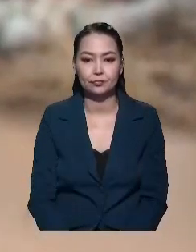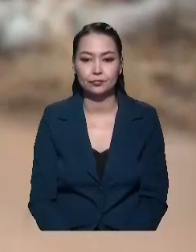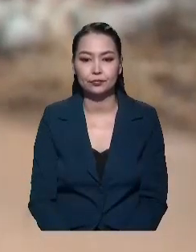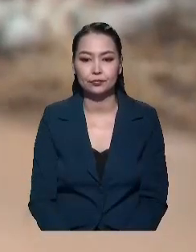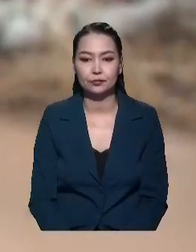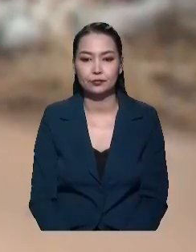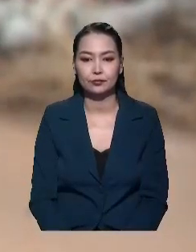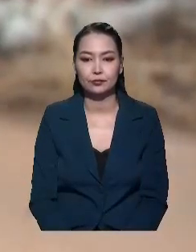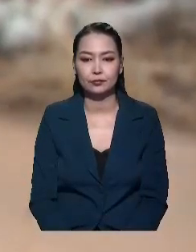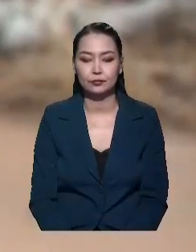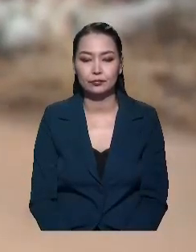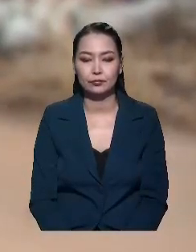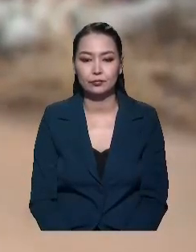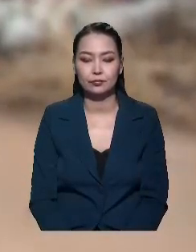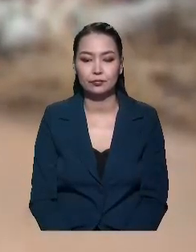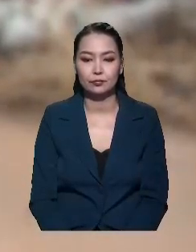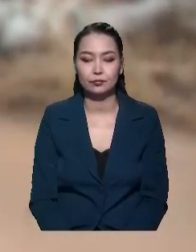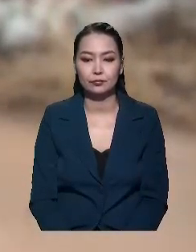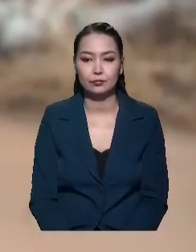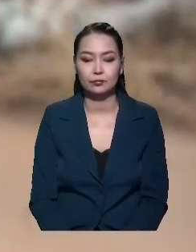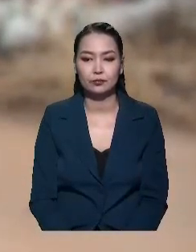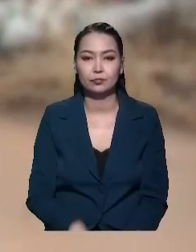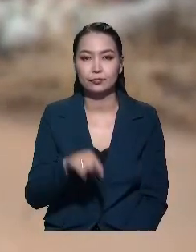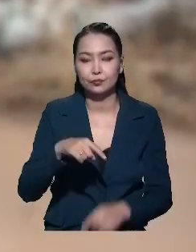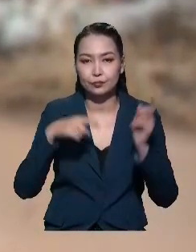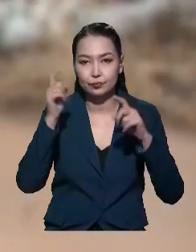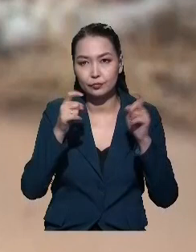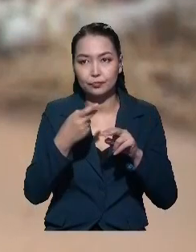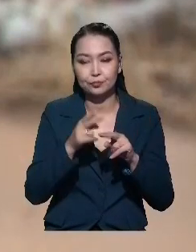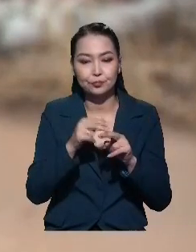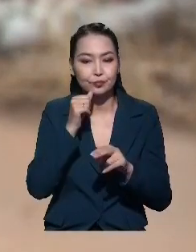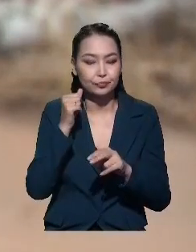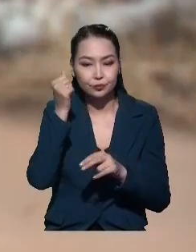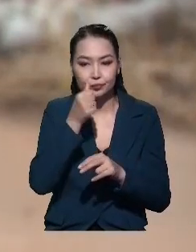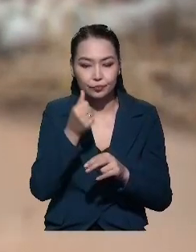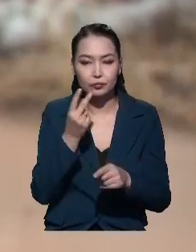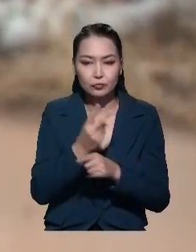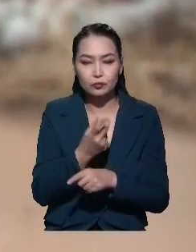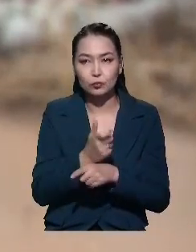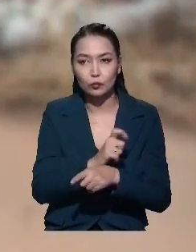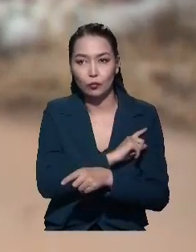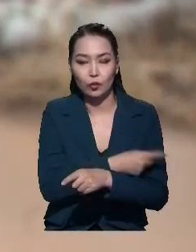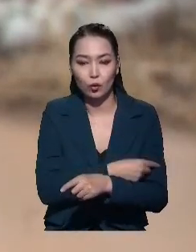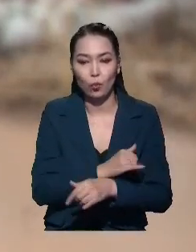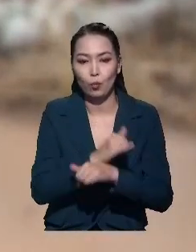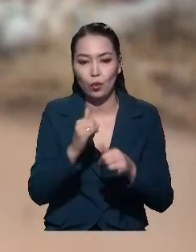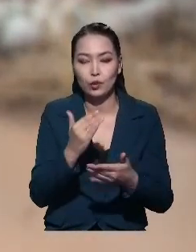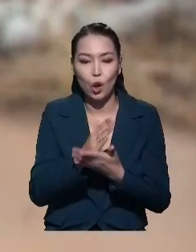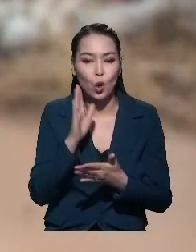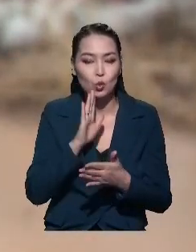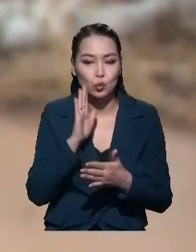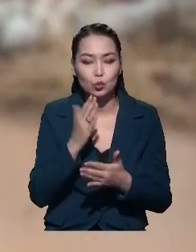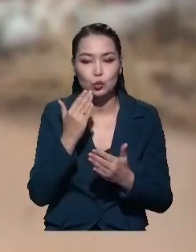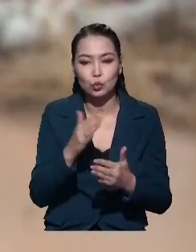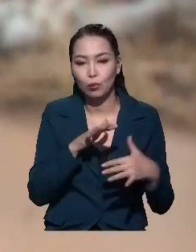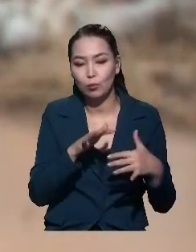Были обильные осадки в виде дождя. Биыл жауын шашын өткен жылға қарағанда екі есе көп түсті. Дегенмен біз су тасқынына қарсы